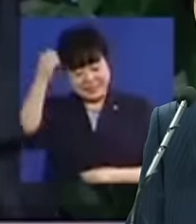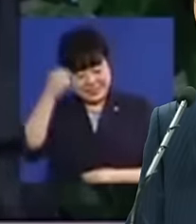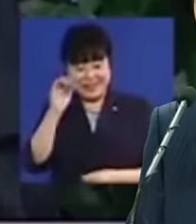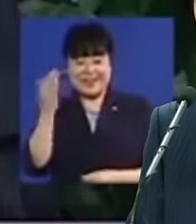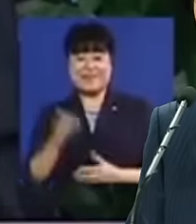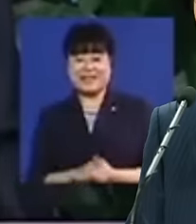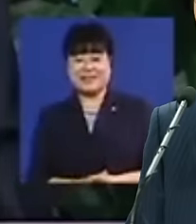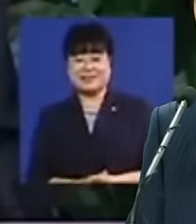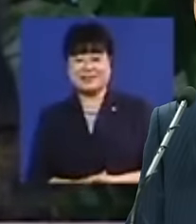것입니다. 골로새서 3장 8절로 10절에 이제는 너희가 이 모든 것을 벗어버리라 곧 분함과